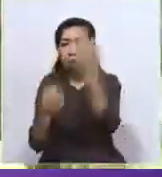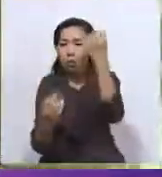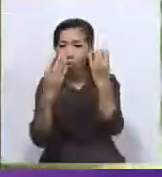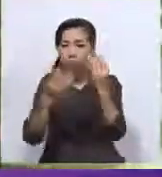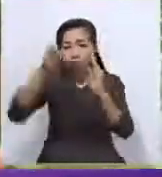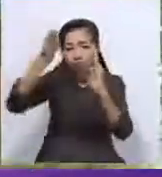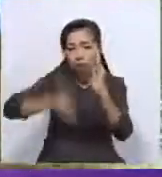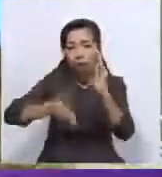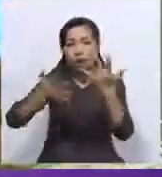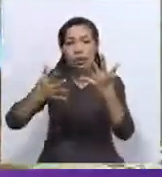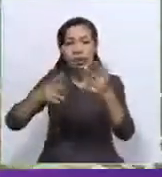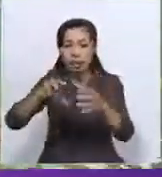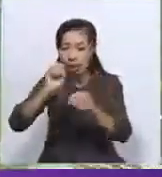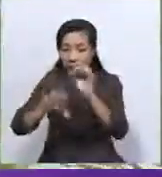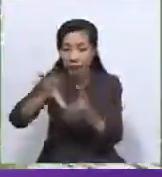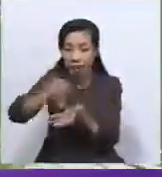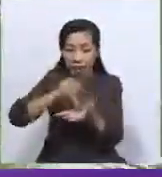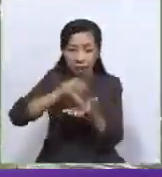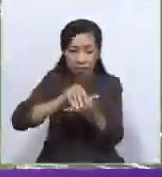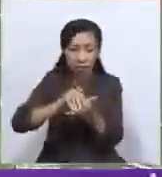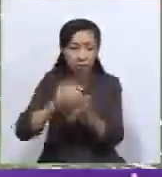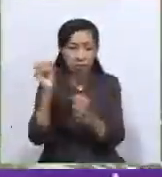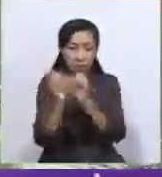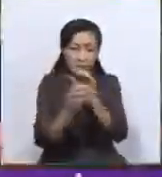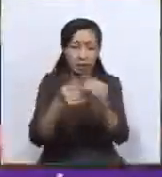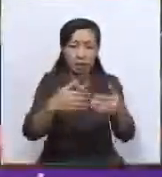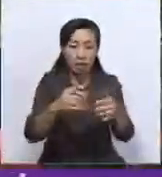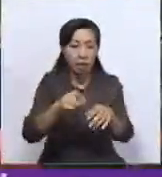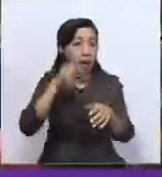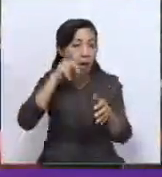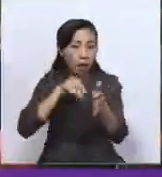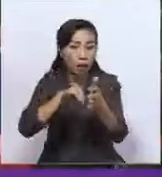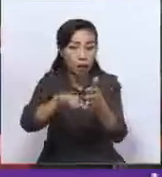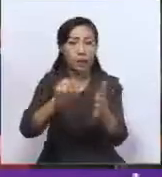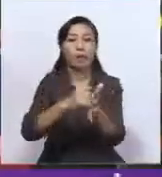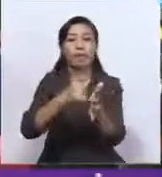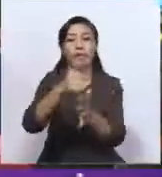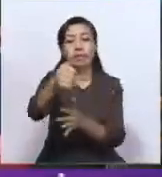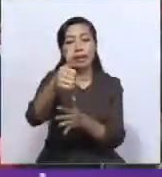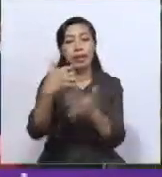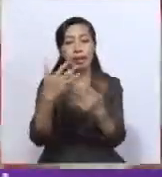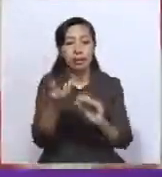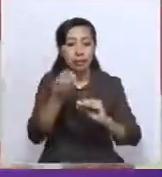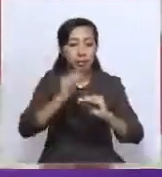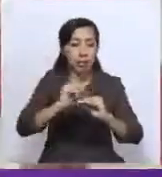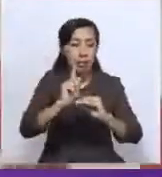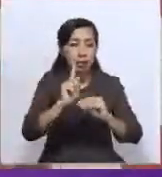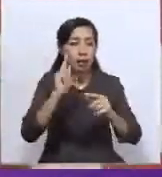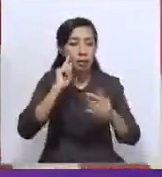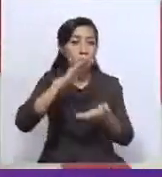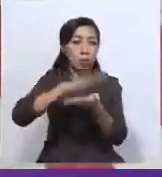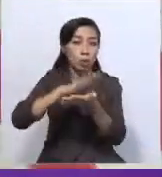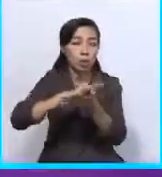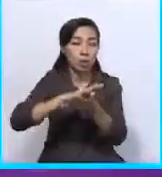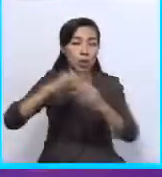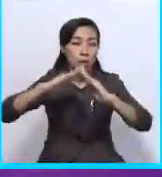แต่งกิ่งไม้ตลอดแนว2ฝั่งคลองเพื่อเพิ่มศักยภาพการระบายน้ำให้คล่องตัวยิ่งขึ้นนะคะและยังได้ทำความสะอาดบริเวณโร